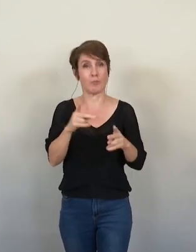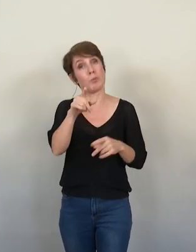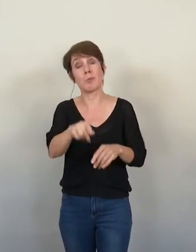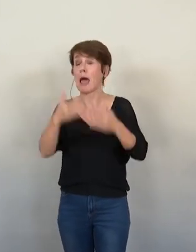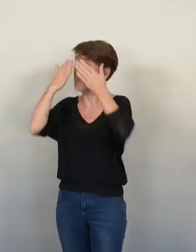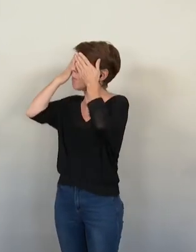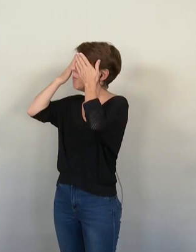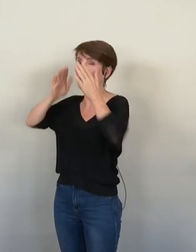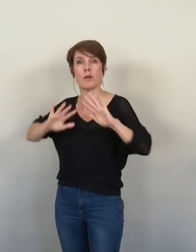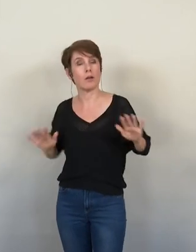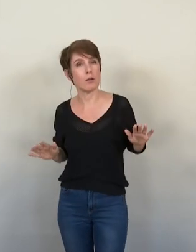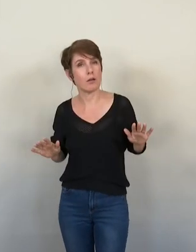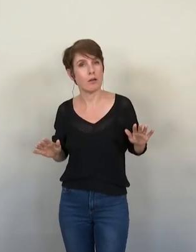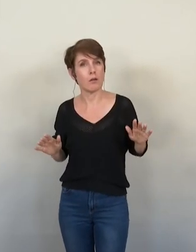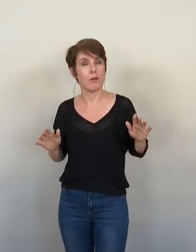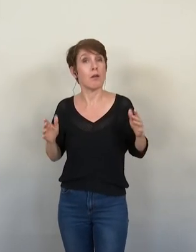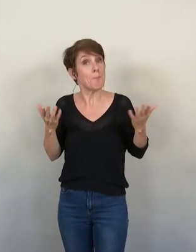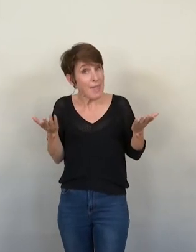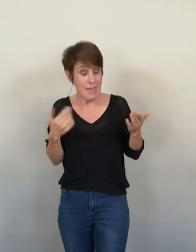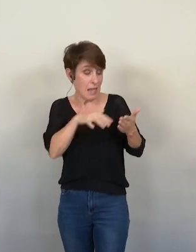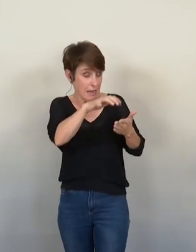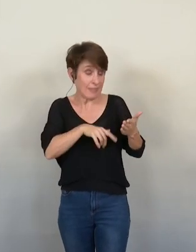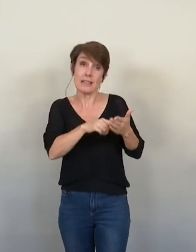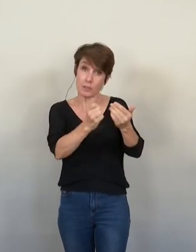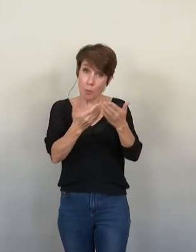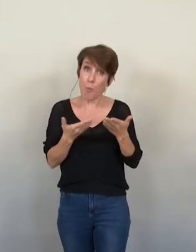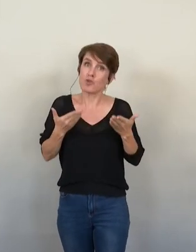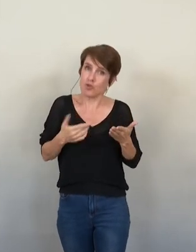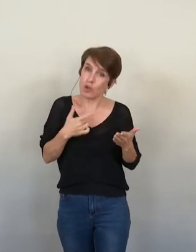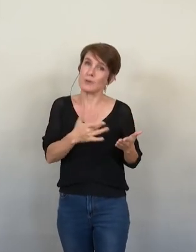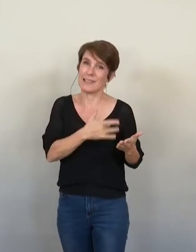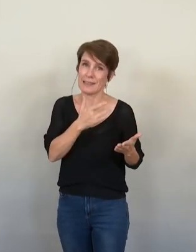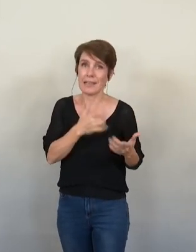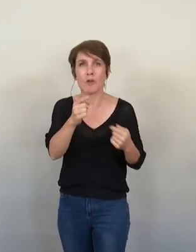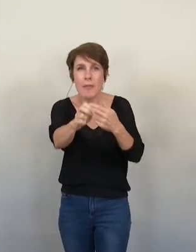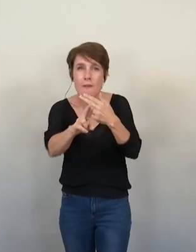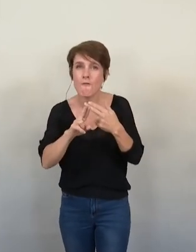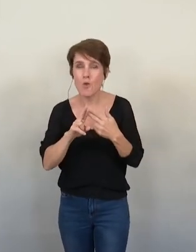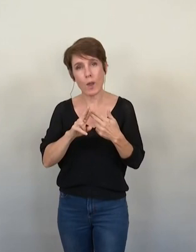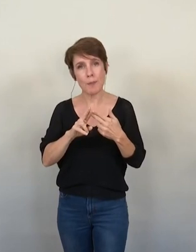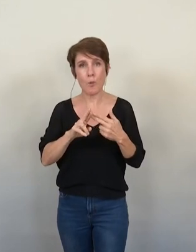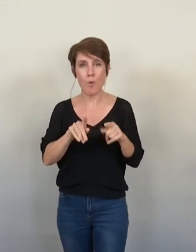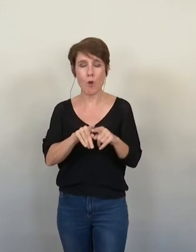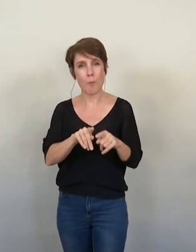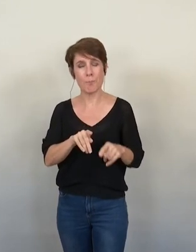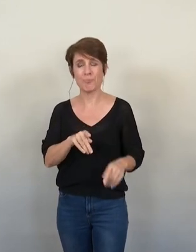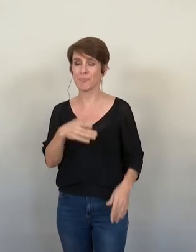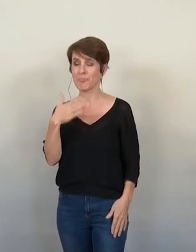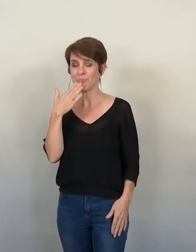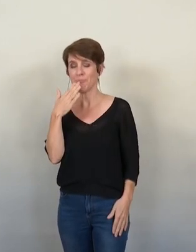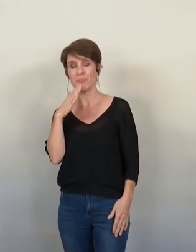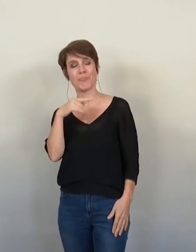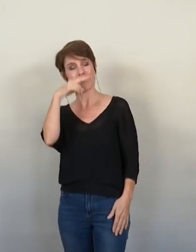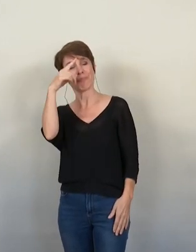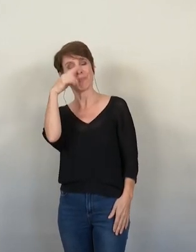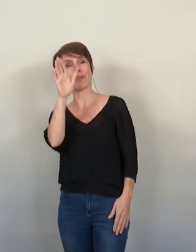alors que vous écrivez des copies qui sont plutôt intéressantes voilà et je trouve ce ton vraiment de mépris un peu arrogant